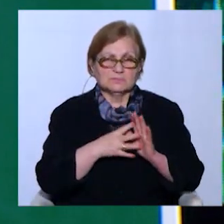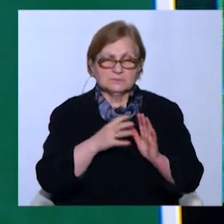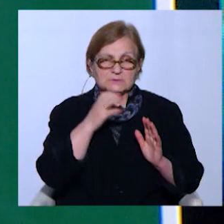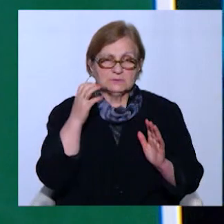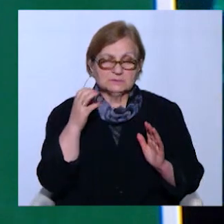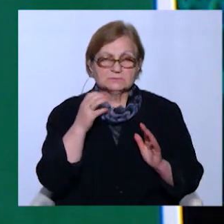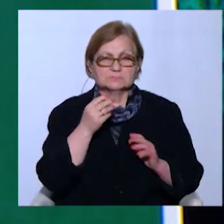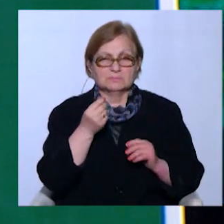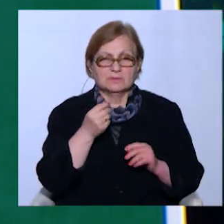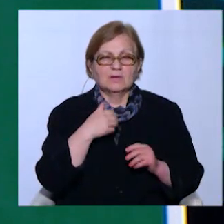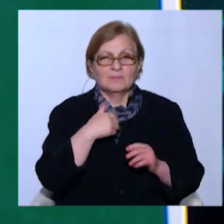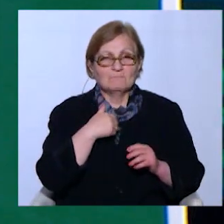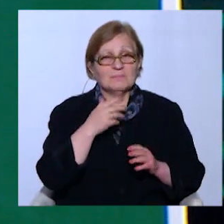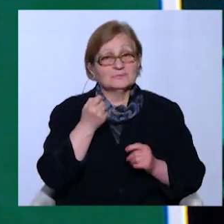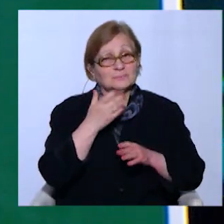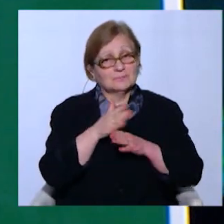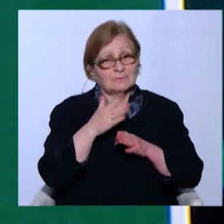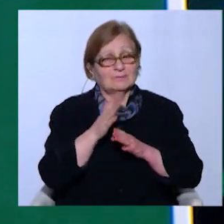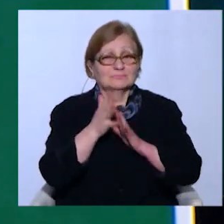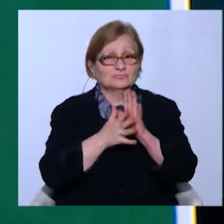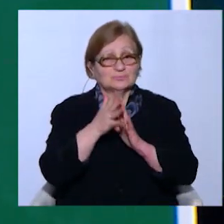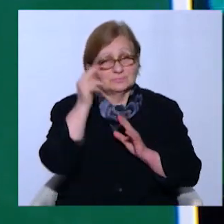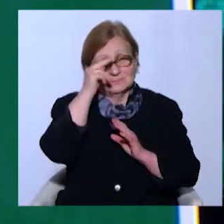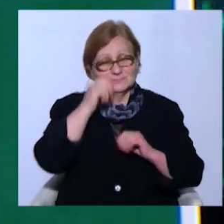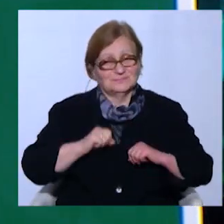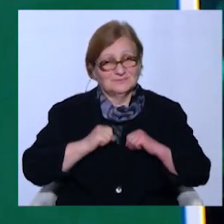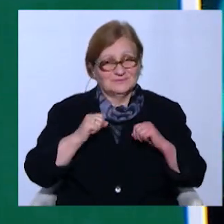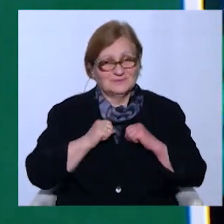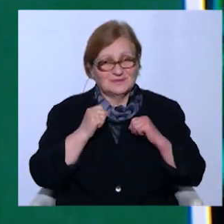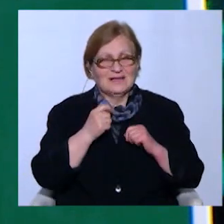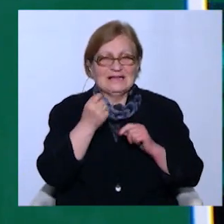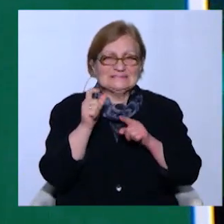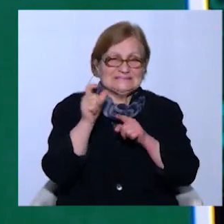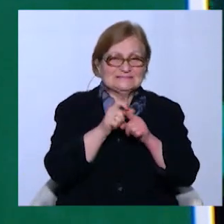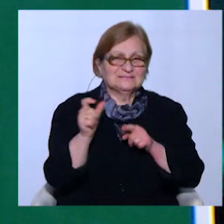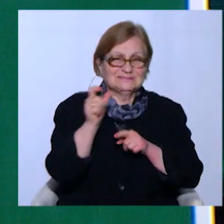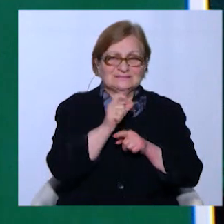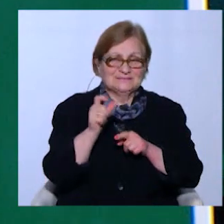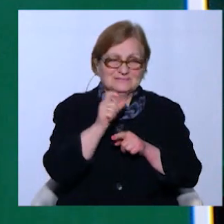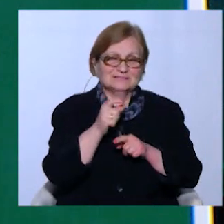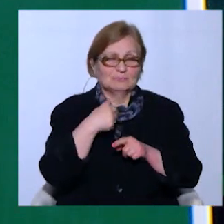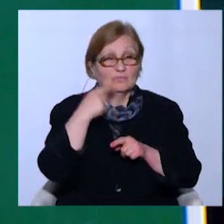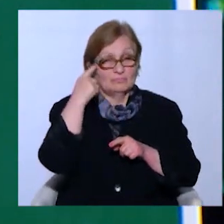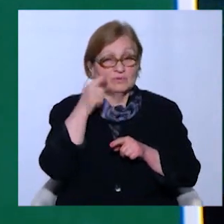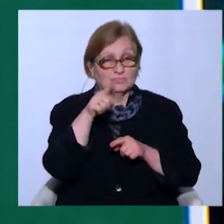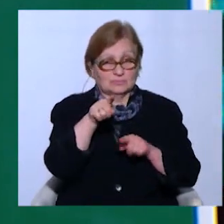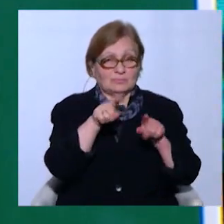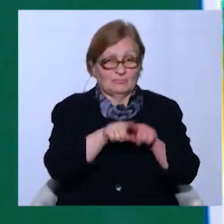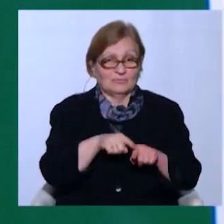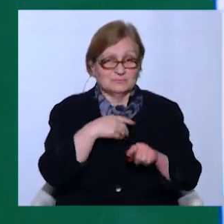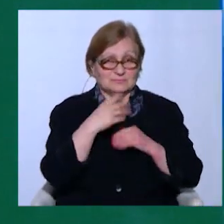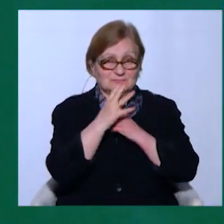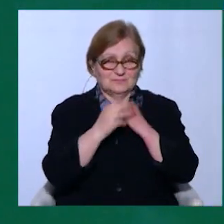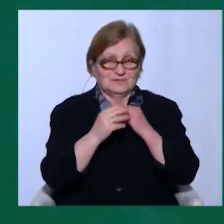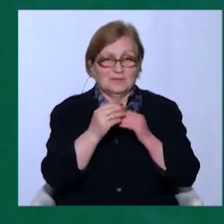კვირიდან კვირამდე ჟესტების ენას ვსწავლობ და ყოველდღე თითო-თითო წინადადებას ვამატებ. იმედია, თქვენ სწავლობთ კვირიდან კვირამდე რამე